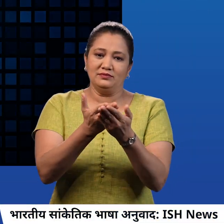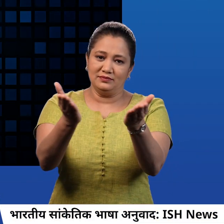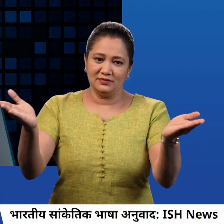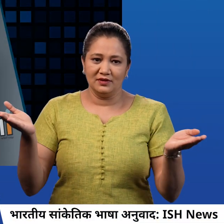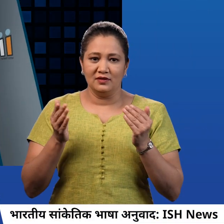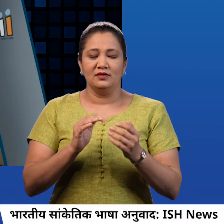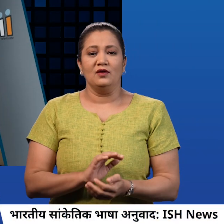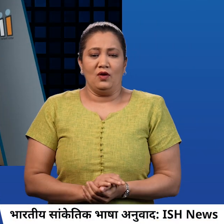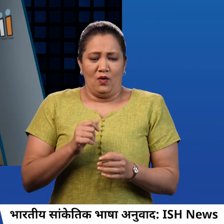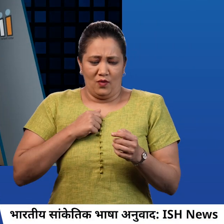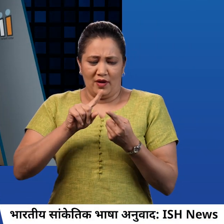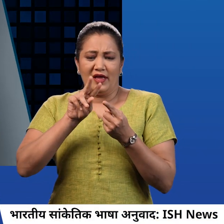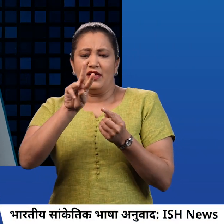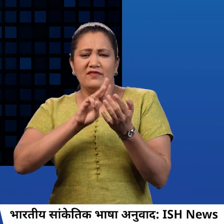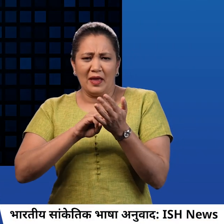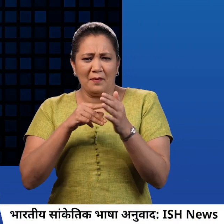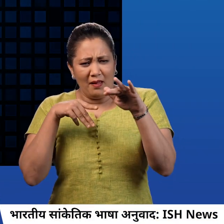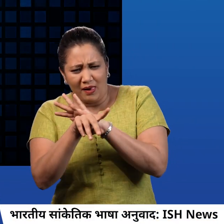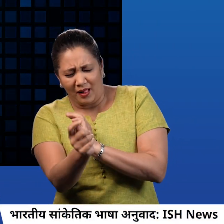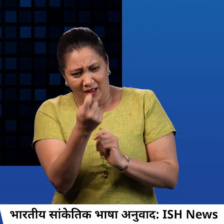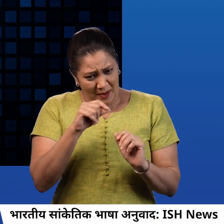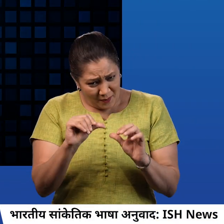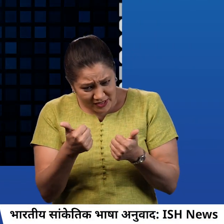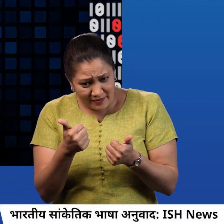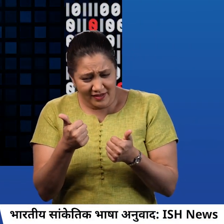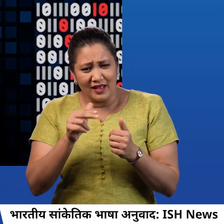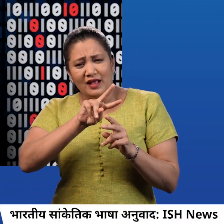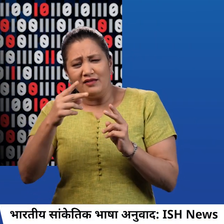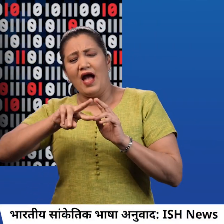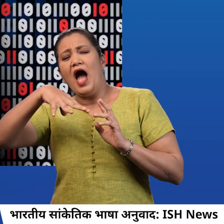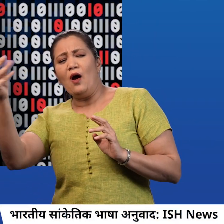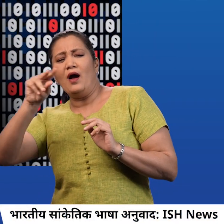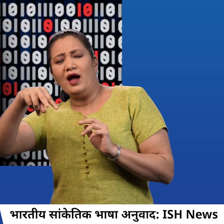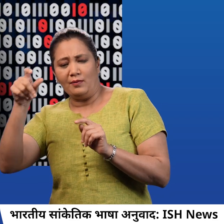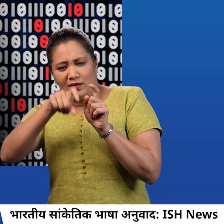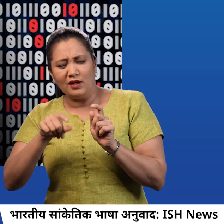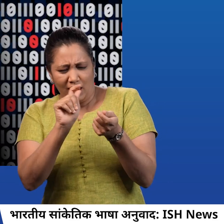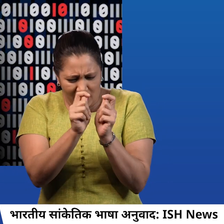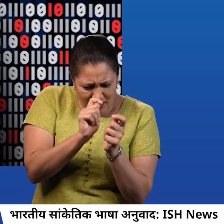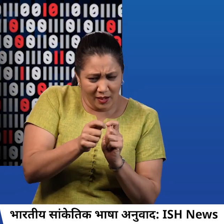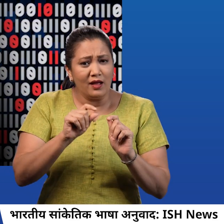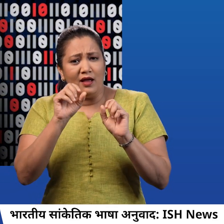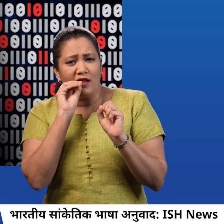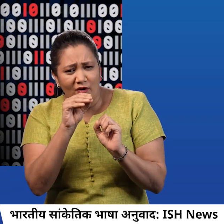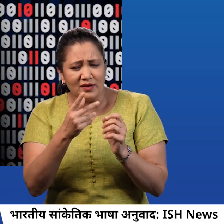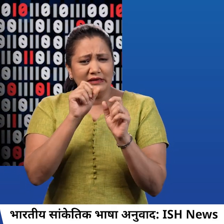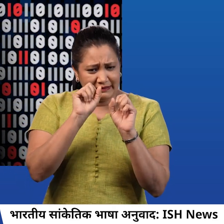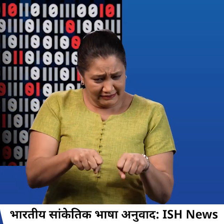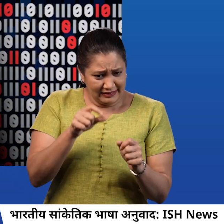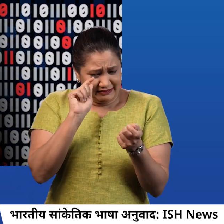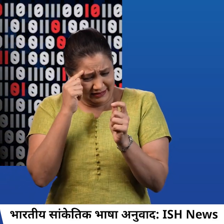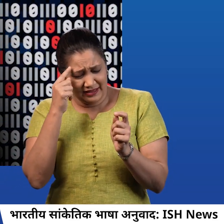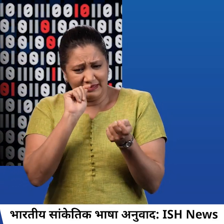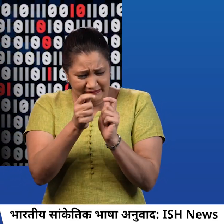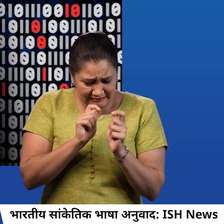मतदारांनो, आपलं इलेक्ट्रॉनिक मतदान यंत्र हॅक करता येतं का? कुठल्या तरी माध्यमानं बाहेरून या यंत्रासोबत, त्यातल्या माहितीसोबत,